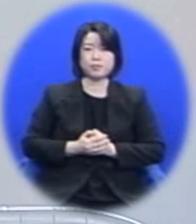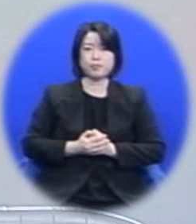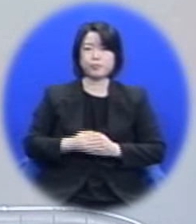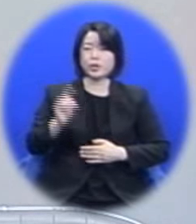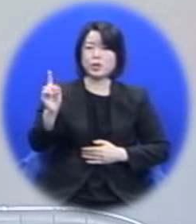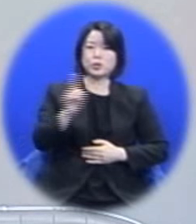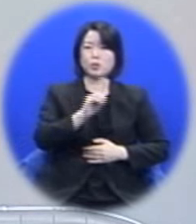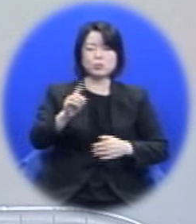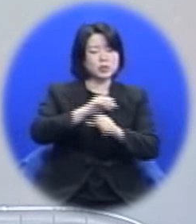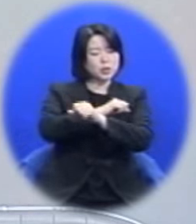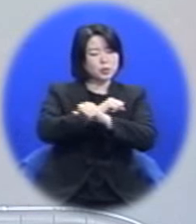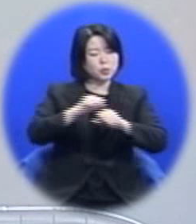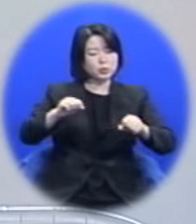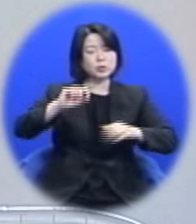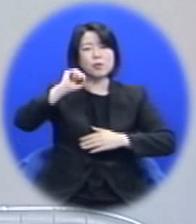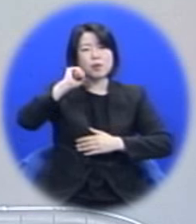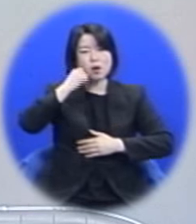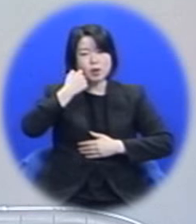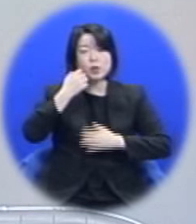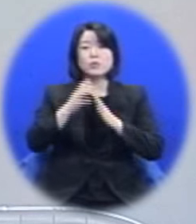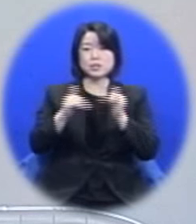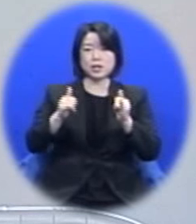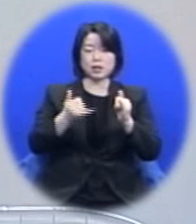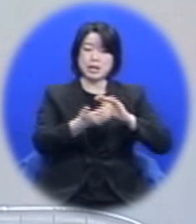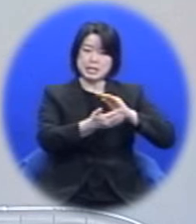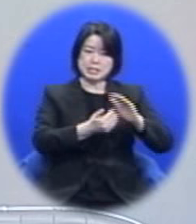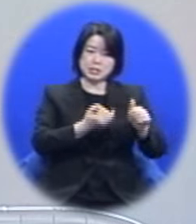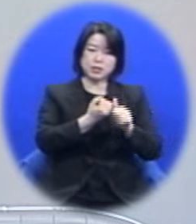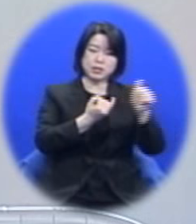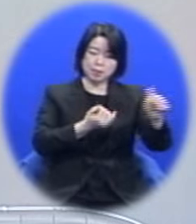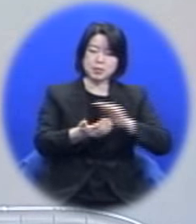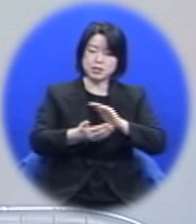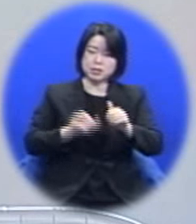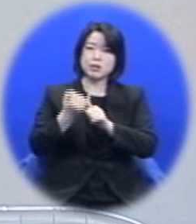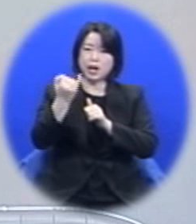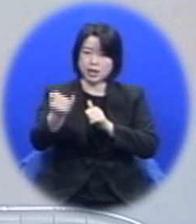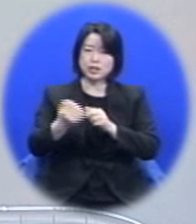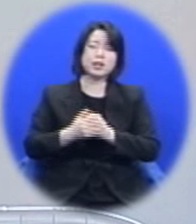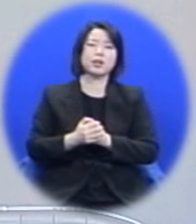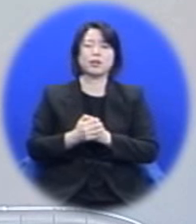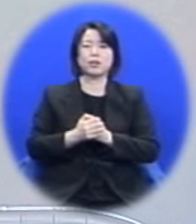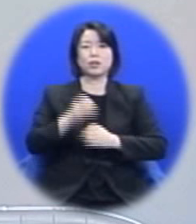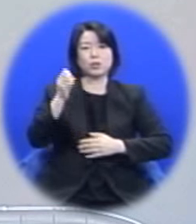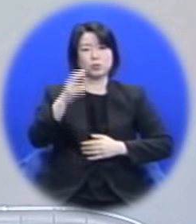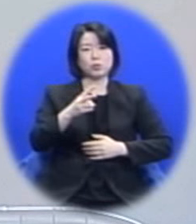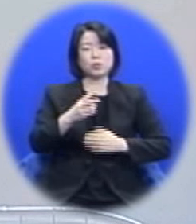도무지 용서할 수 없을 것 같은 사람, 전 남편, 전 아내,